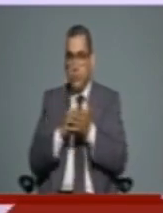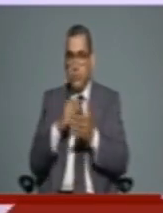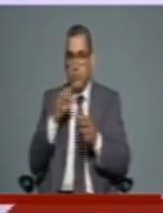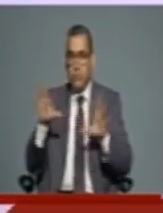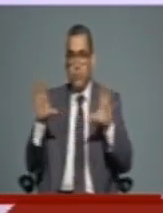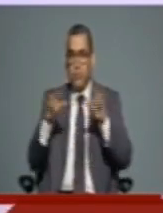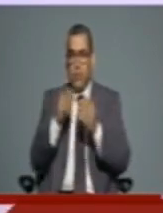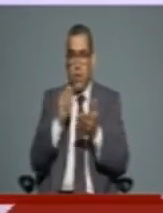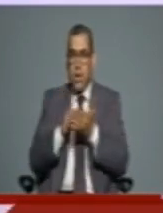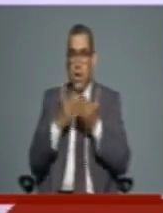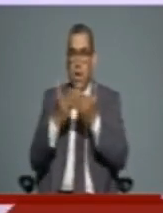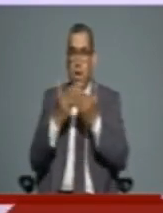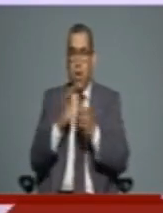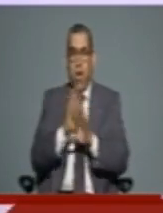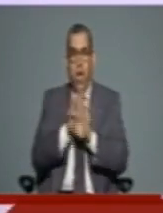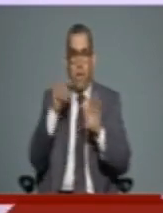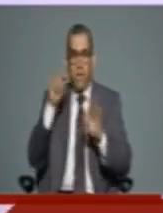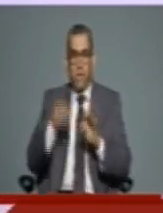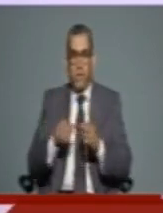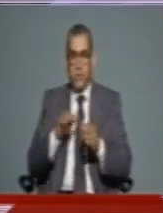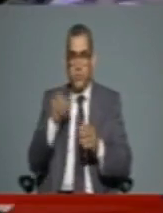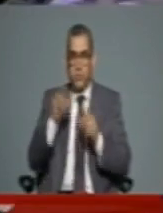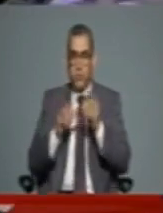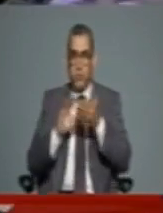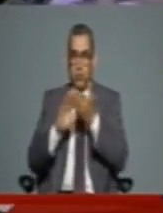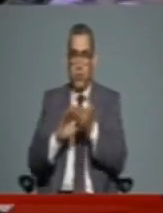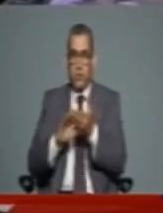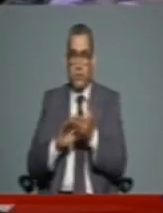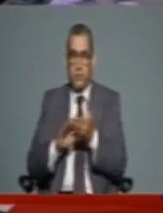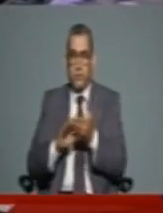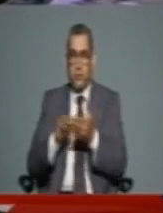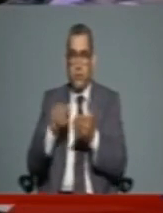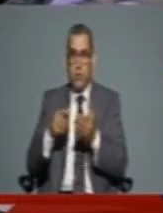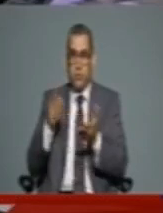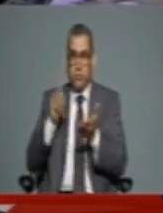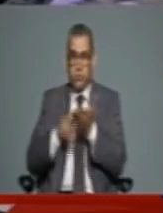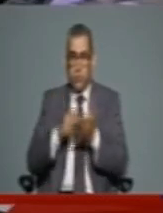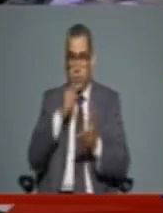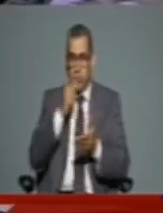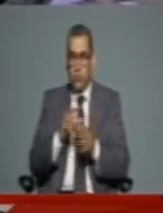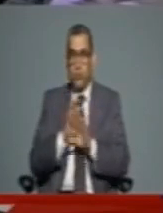الخدمات الأخرى التي نقدمها. ومن ثم تم